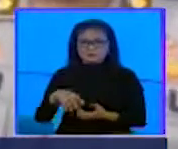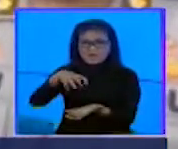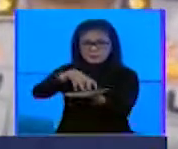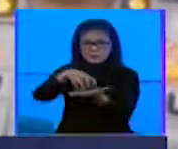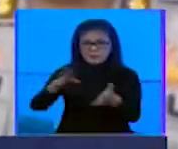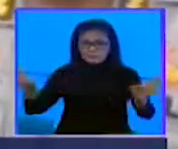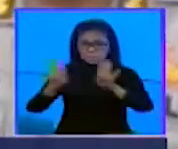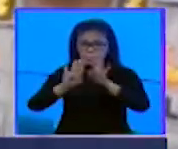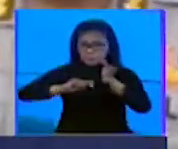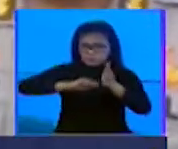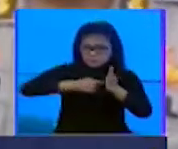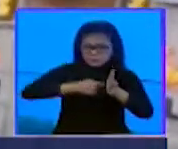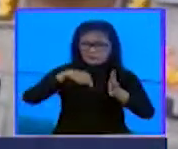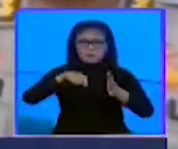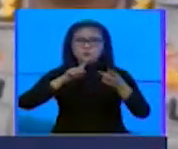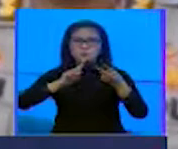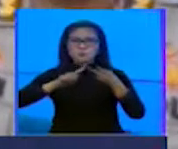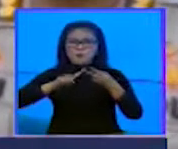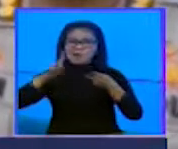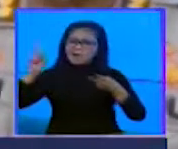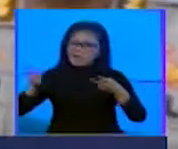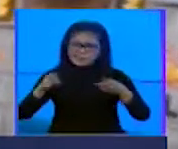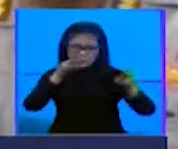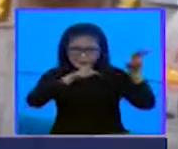juga melakukan pemeriksaan-pemeriksaan apabila